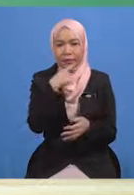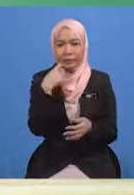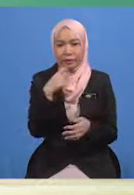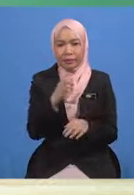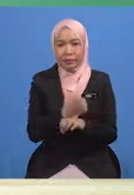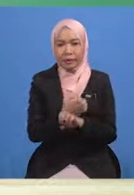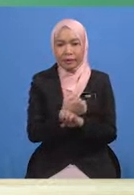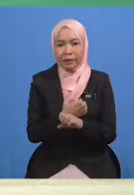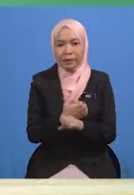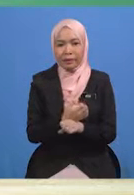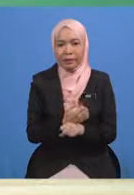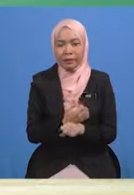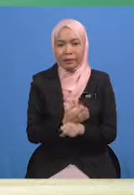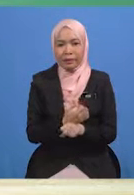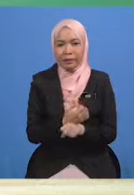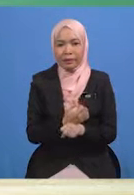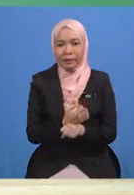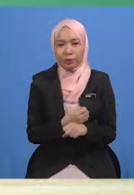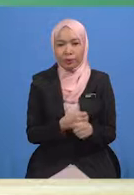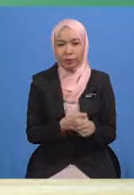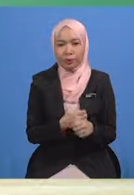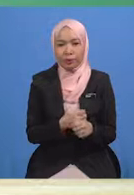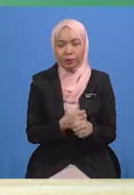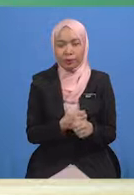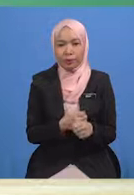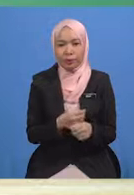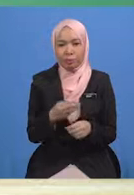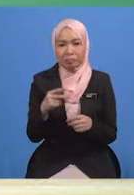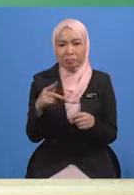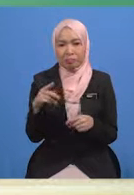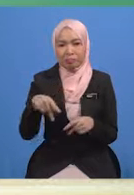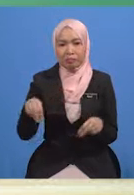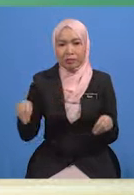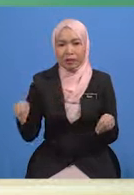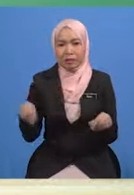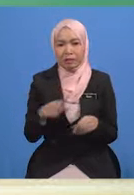batu, butir pasir dan haiwan kecil.